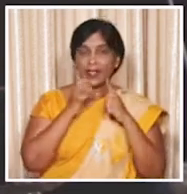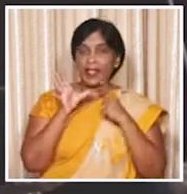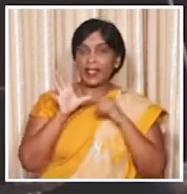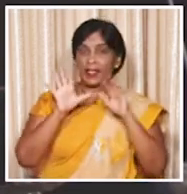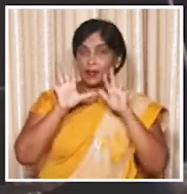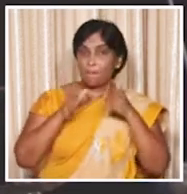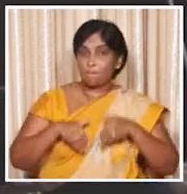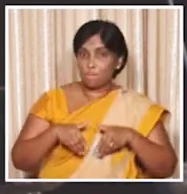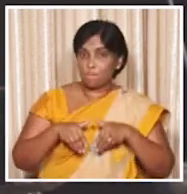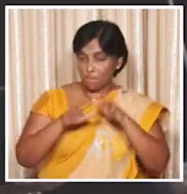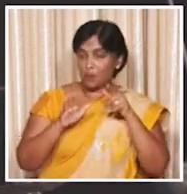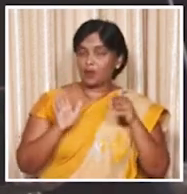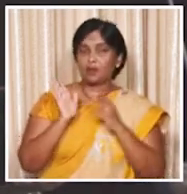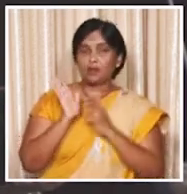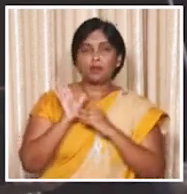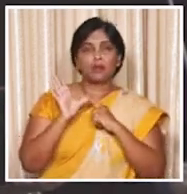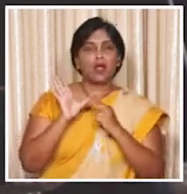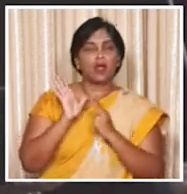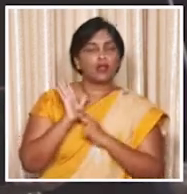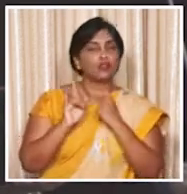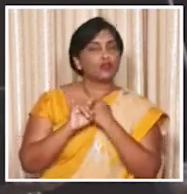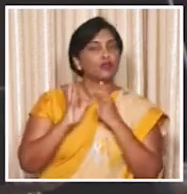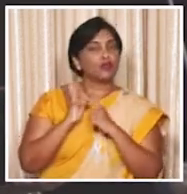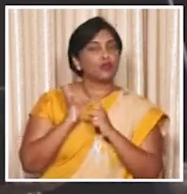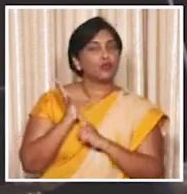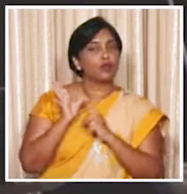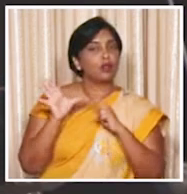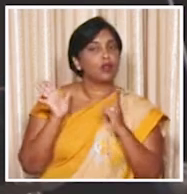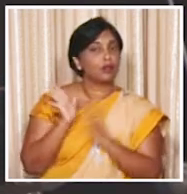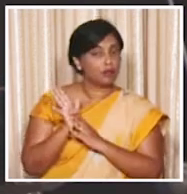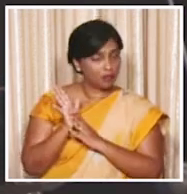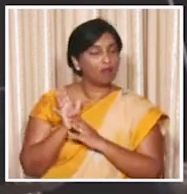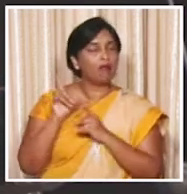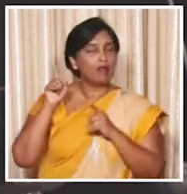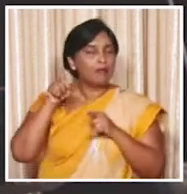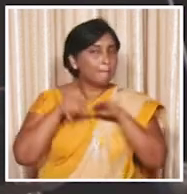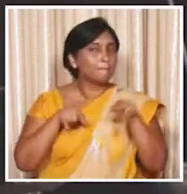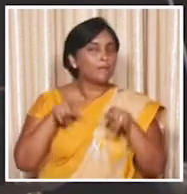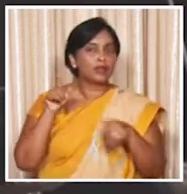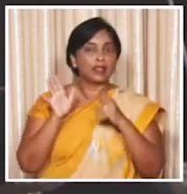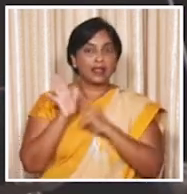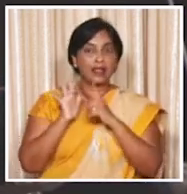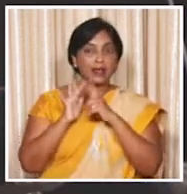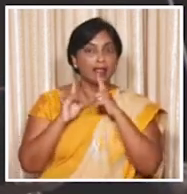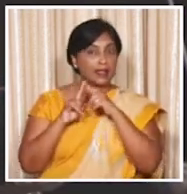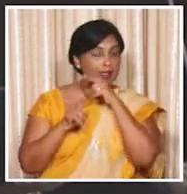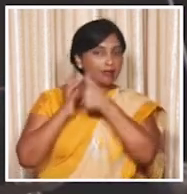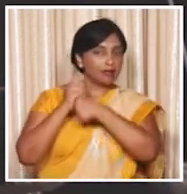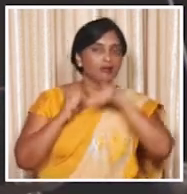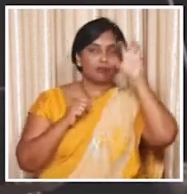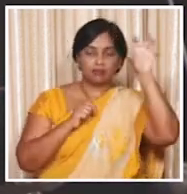தேசிய கல்வி நிறுவனத்தினுடைய உப அலுவலகம் ஒன்றை அமைப்பதன் மூலம் இந்த பயிற்சிகளை வழங்க முடியும், முகாமைத்துவ பயிற்சிகளை வழங்க முடியும். மீப்பேயில்